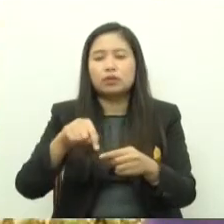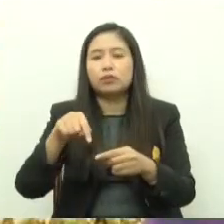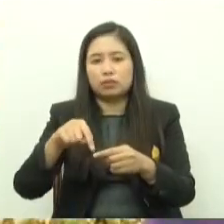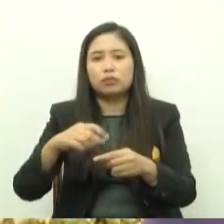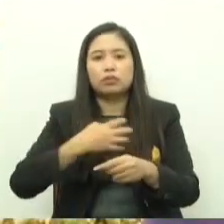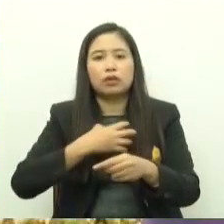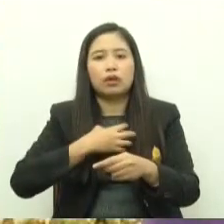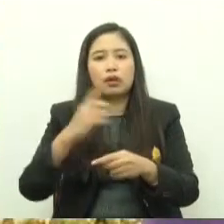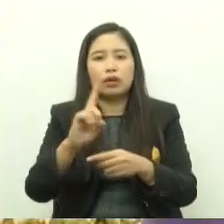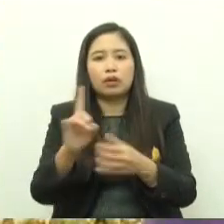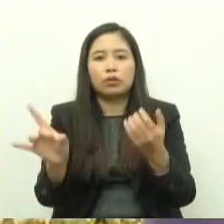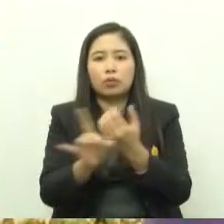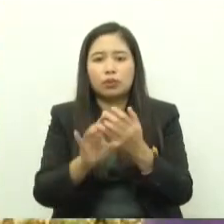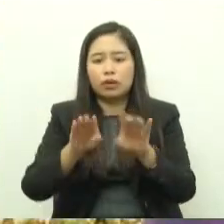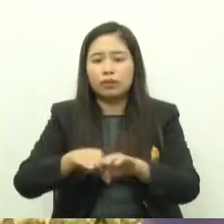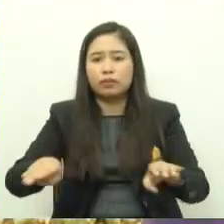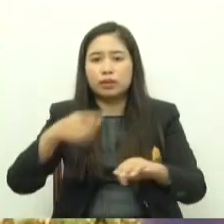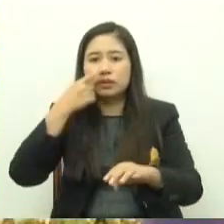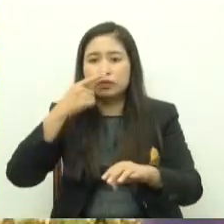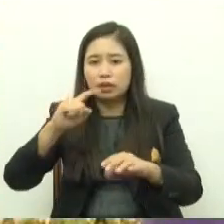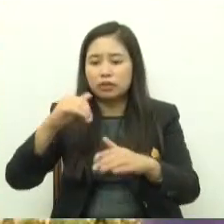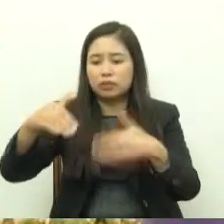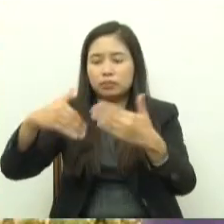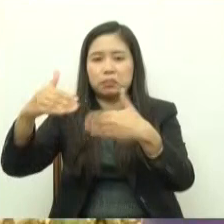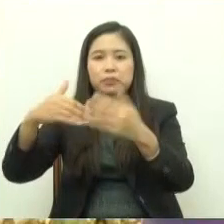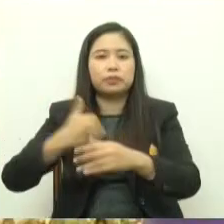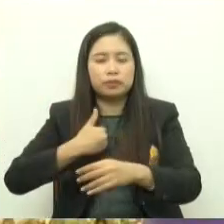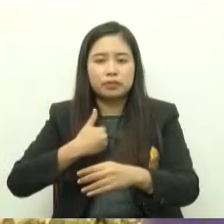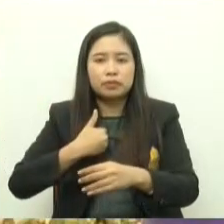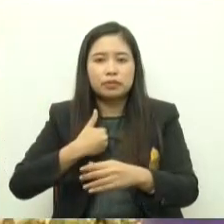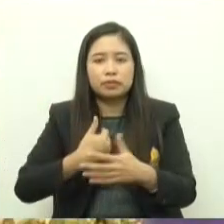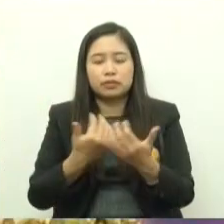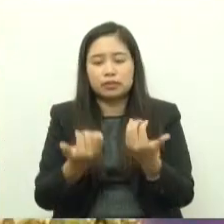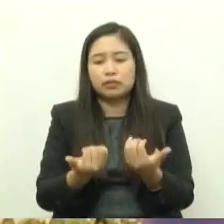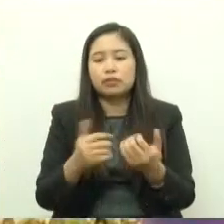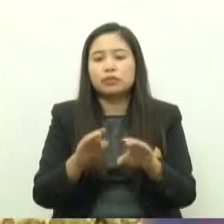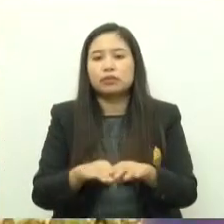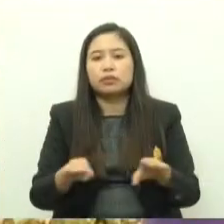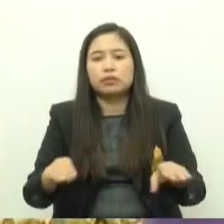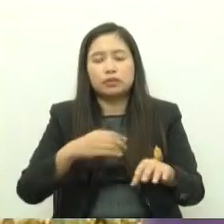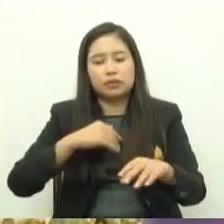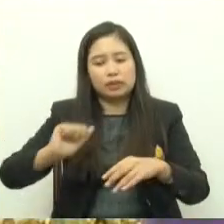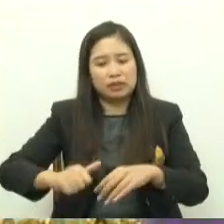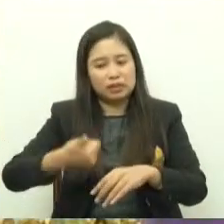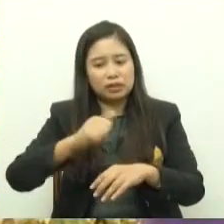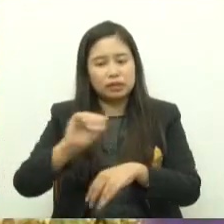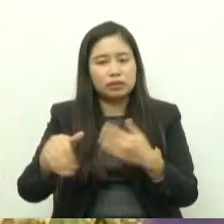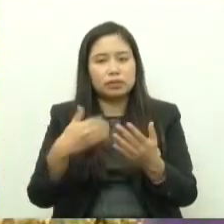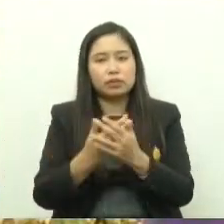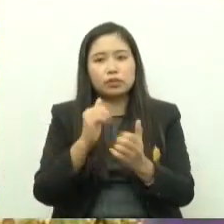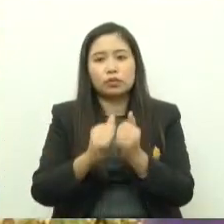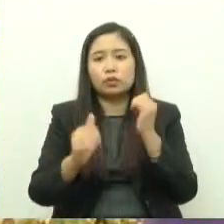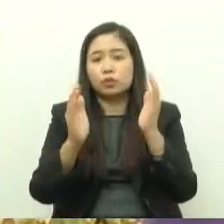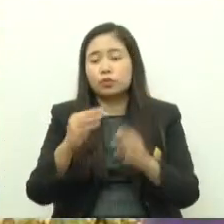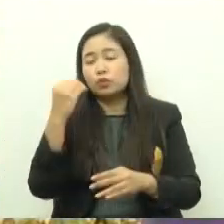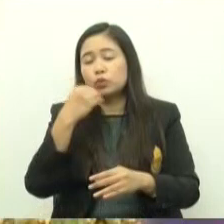าเห็นคุณภาพของเด็กไทยที่ที่มีพัฒนาการเ่อจากสิ่งที่เขาเป็นอยู่ให้ดีขึ้นกว่าเดิมในทุกๆคนนะครับอันนี้คือสิ่งที่